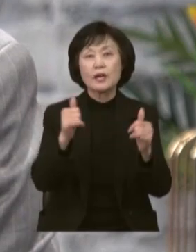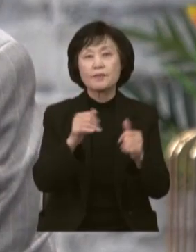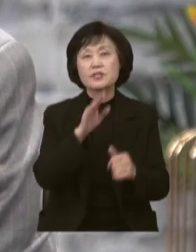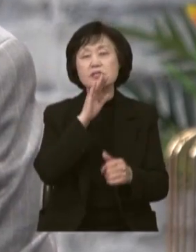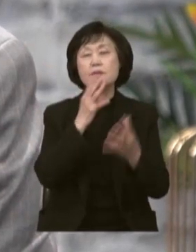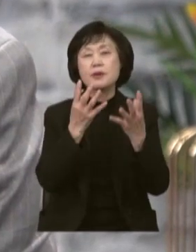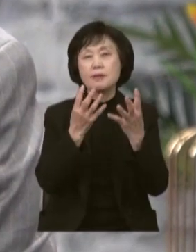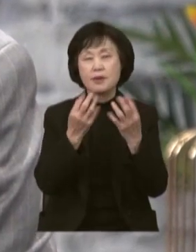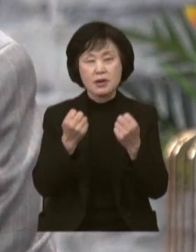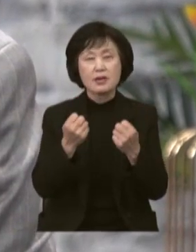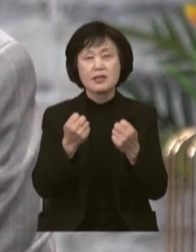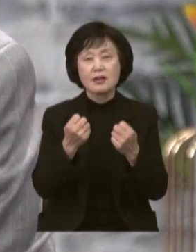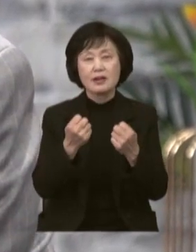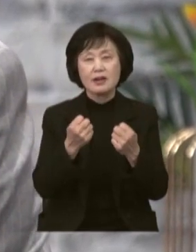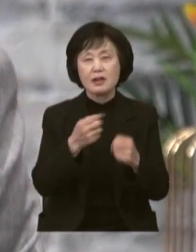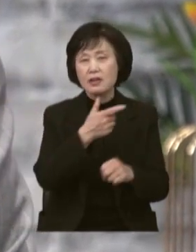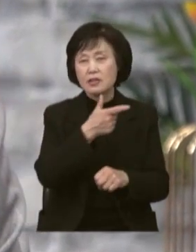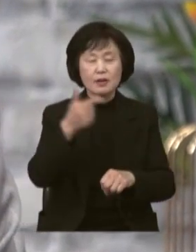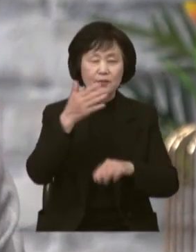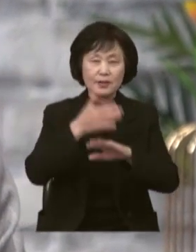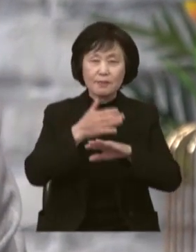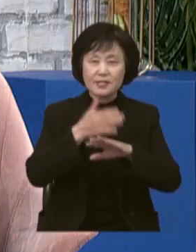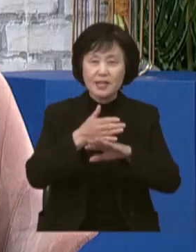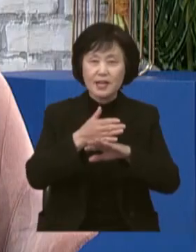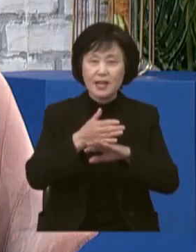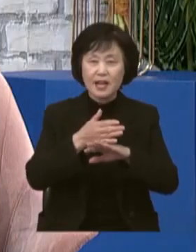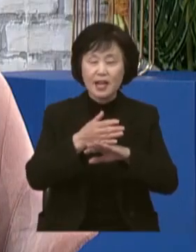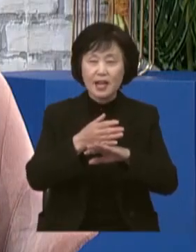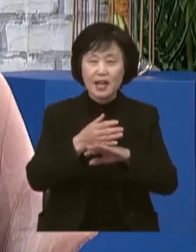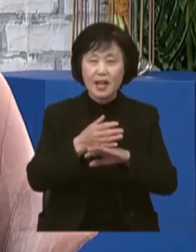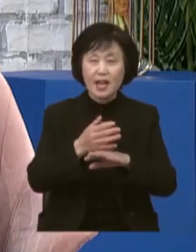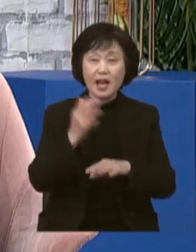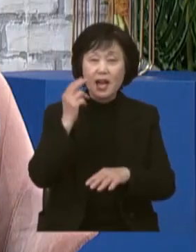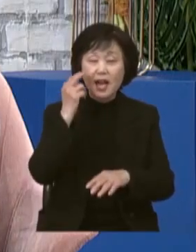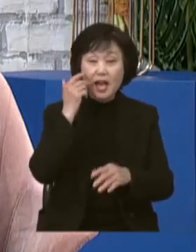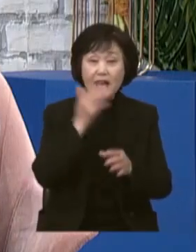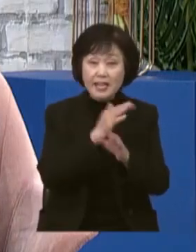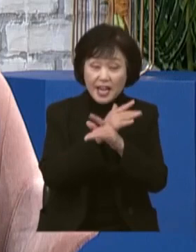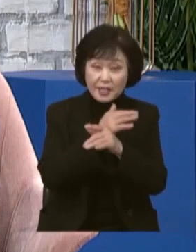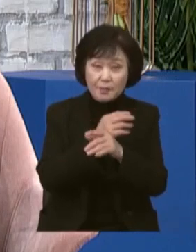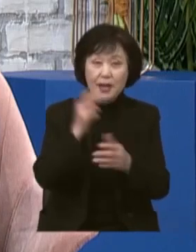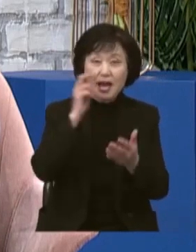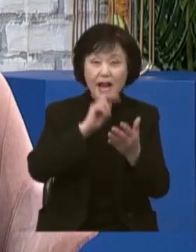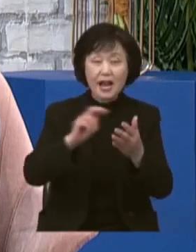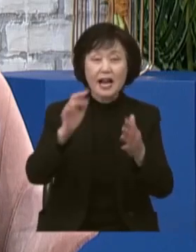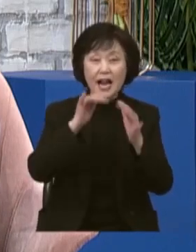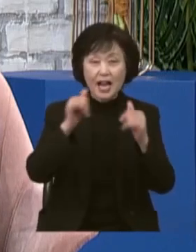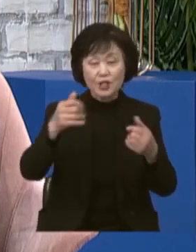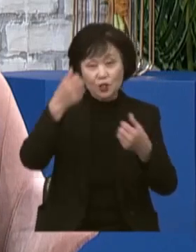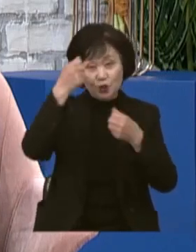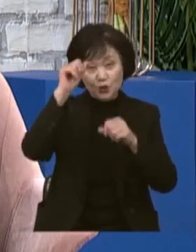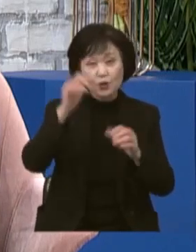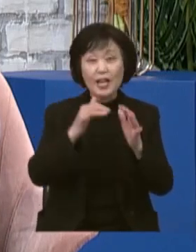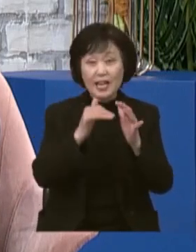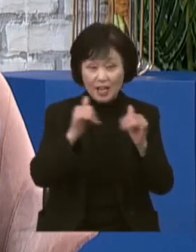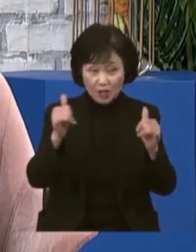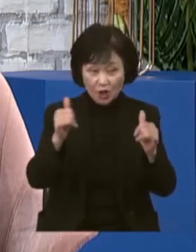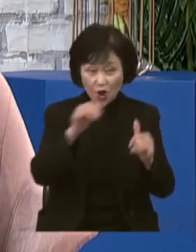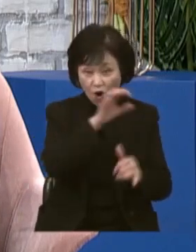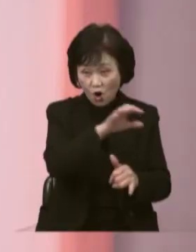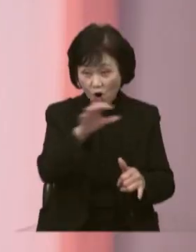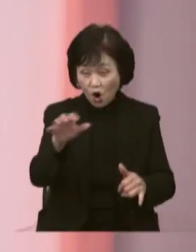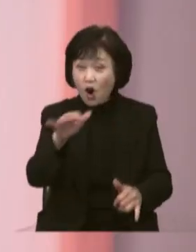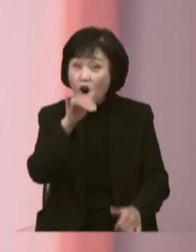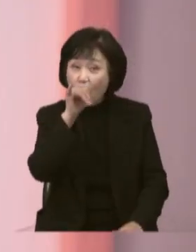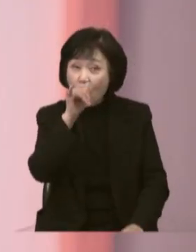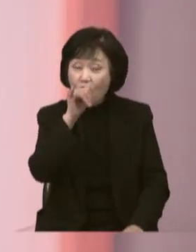이 개그맨 코미디언 쪽이 보그마율이 제일 높은 것 같아요. 네. 그죠? 아마 저도 그렇게 생각을 해요. 제가 아는 건 그래요. 뭐 정확한 통계는 안